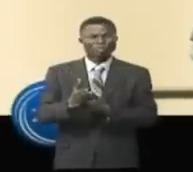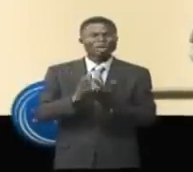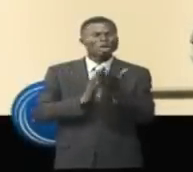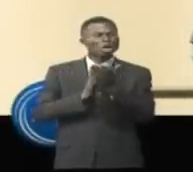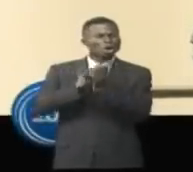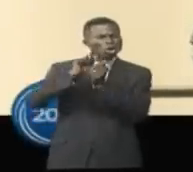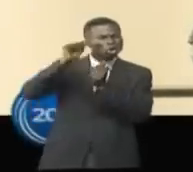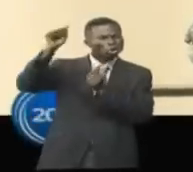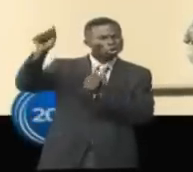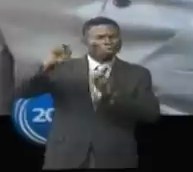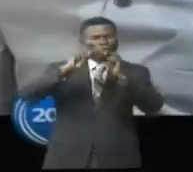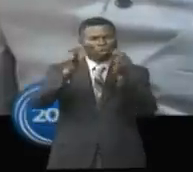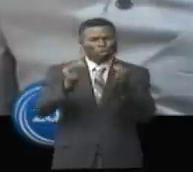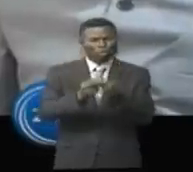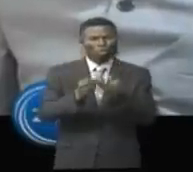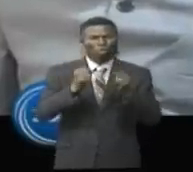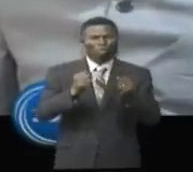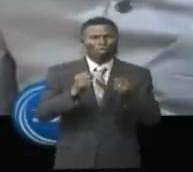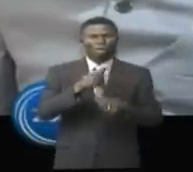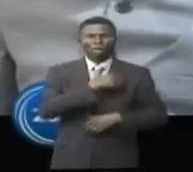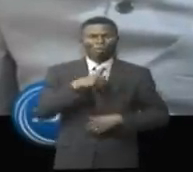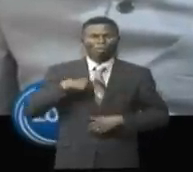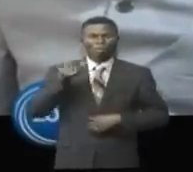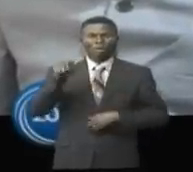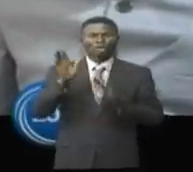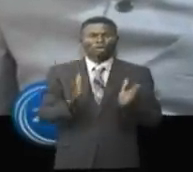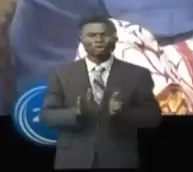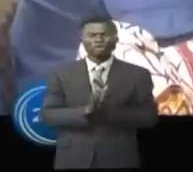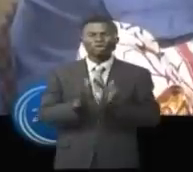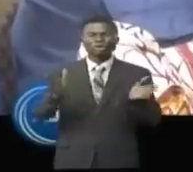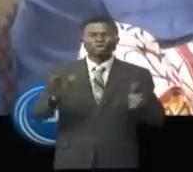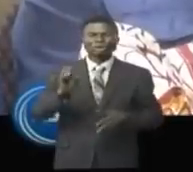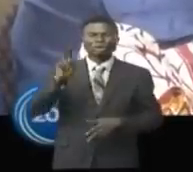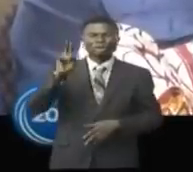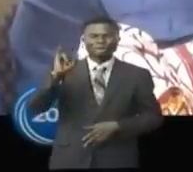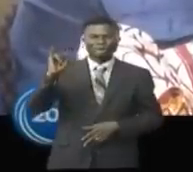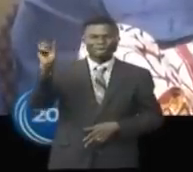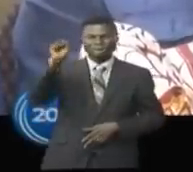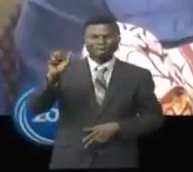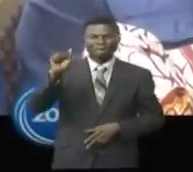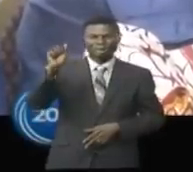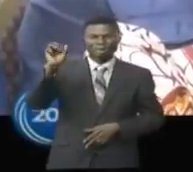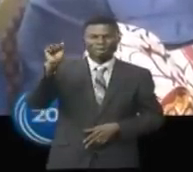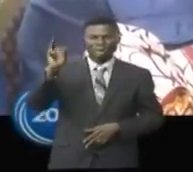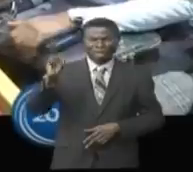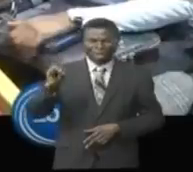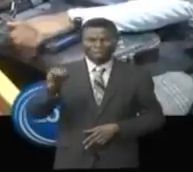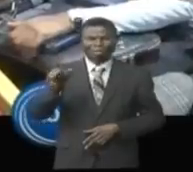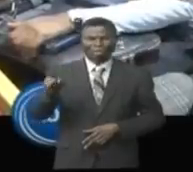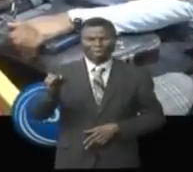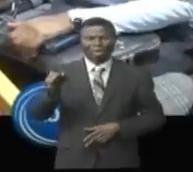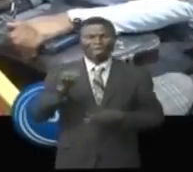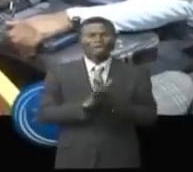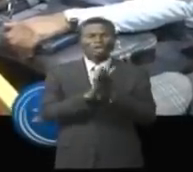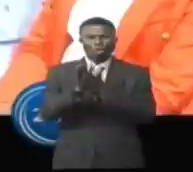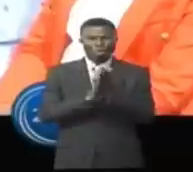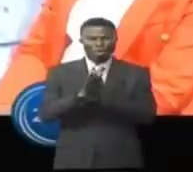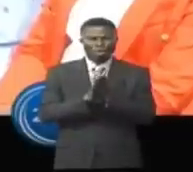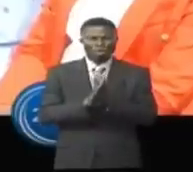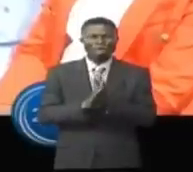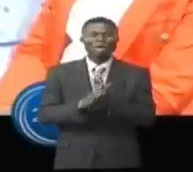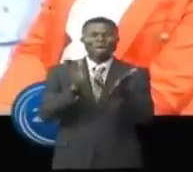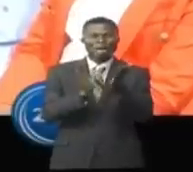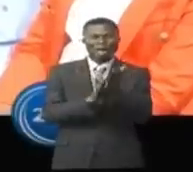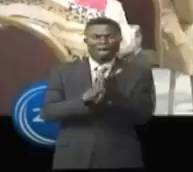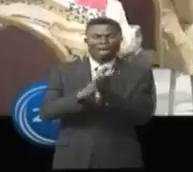de structures de trop. La directrice générale de l'ISAM Kinshasa, professeure Florence Mbiamwadi, souhaite que ce centre